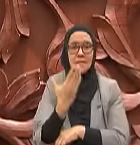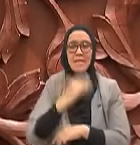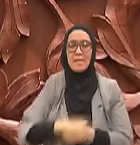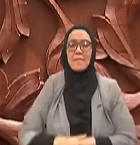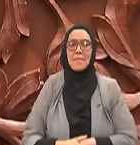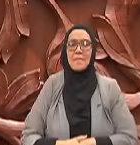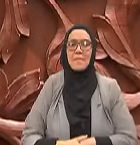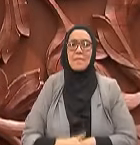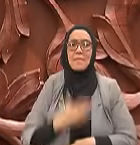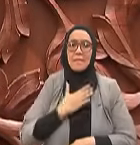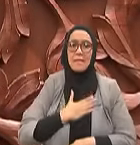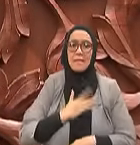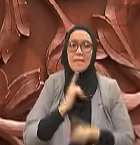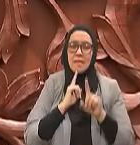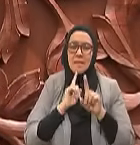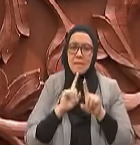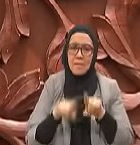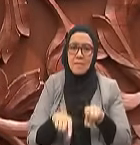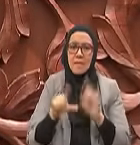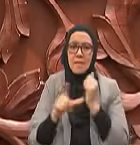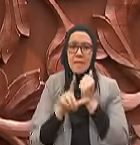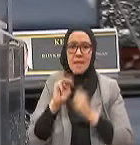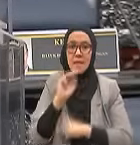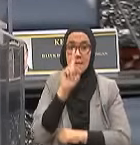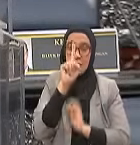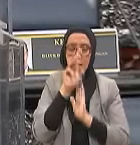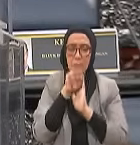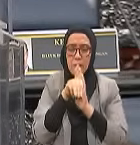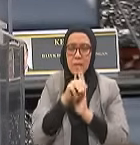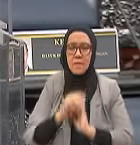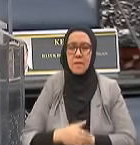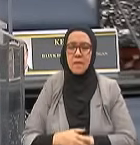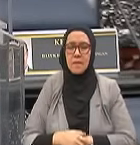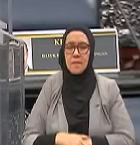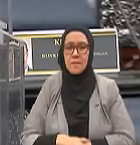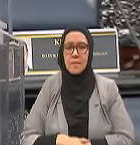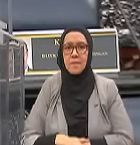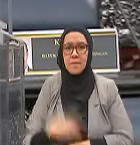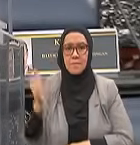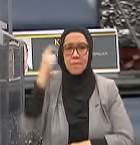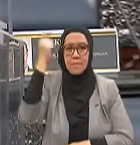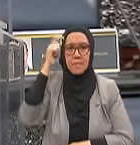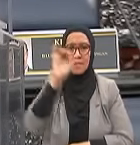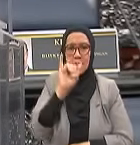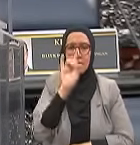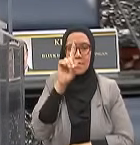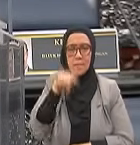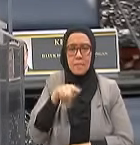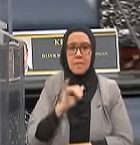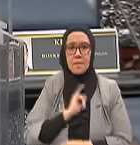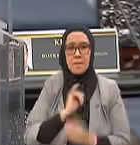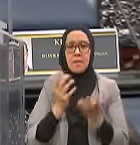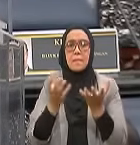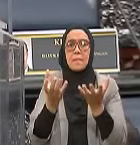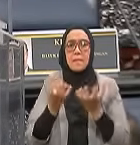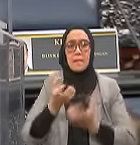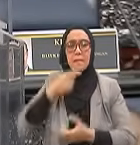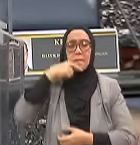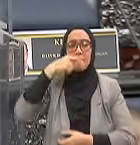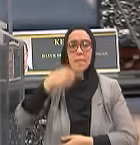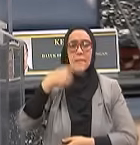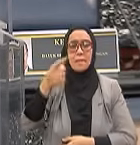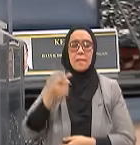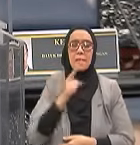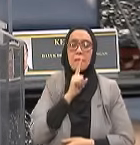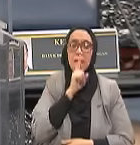MNC jawab satu2nya dipertua Saya ingin menyampaikan bahwa sebenarnya banyak sesi